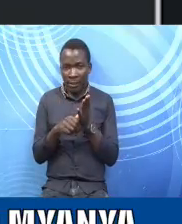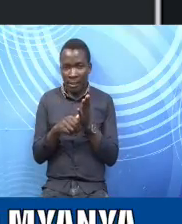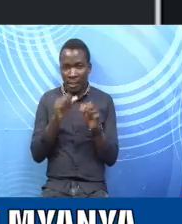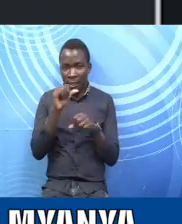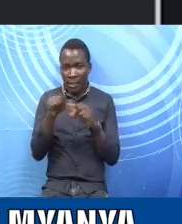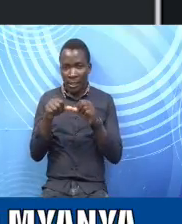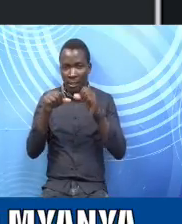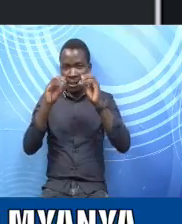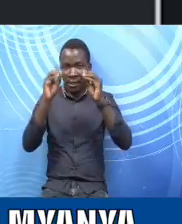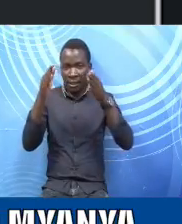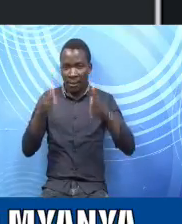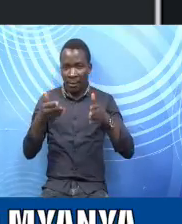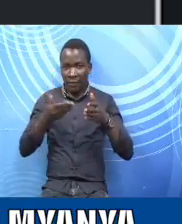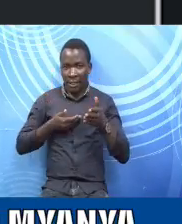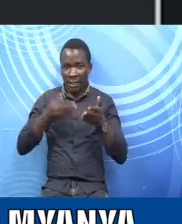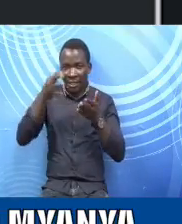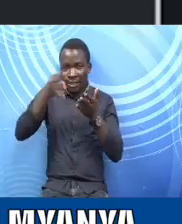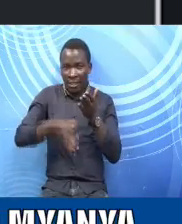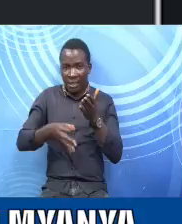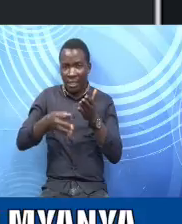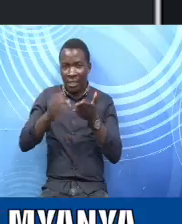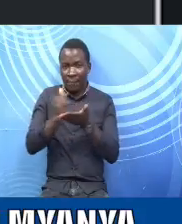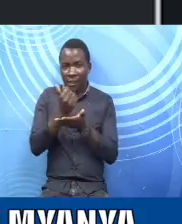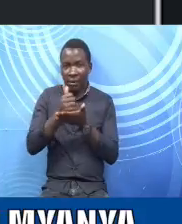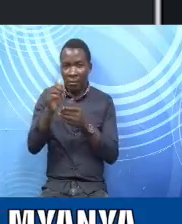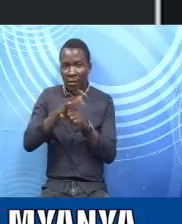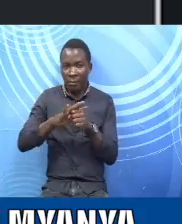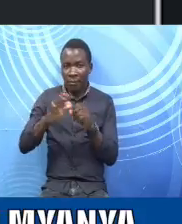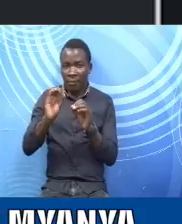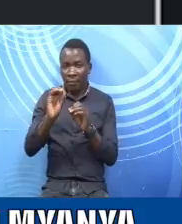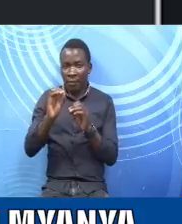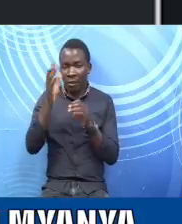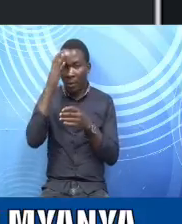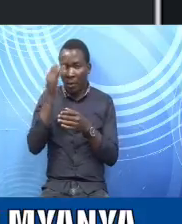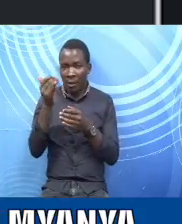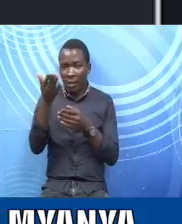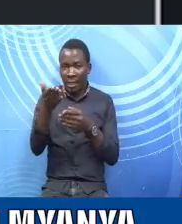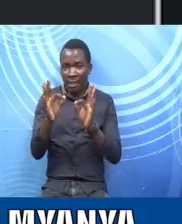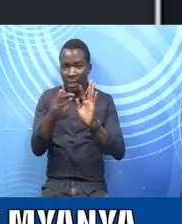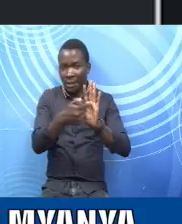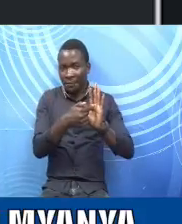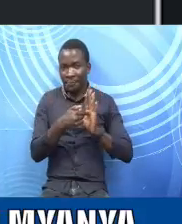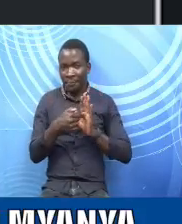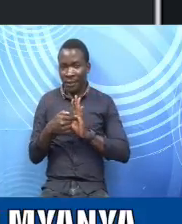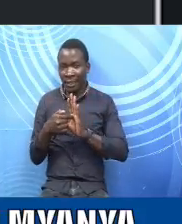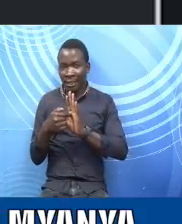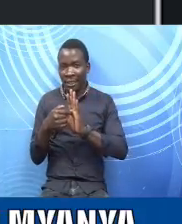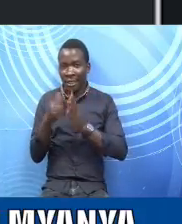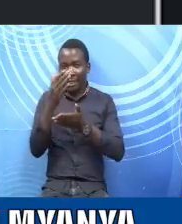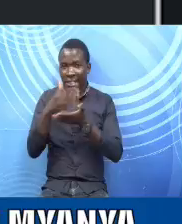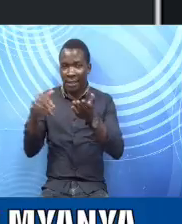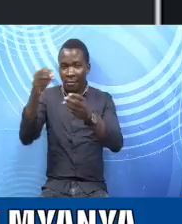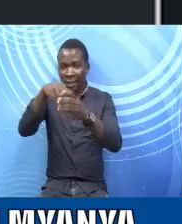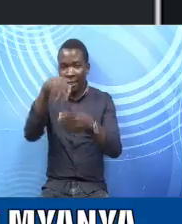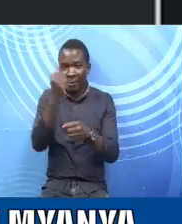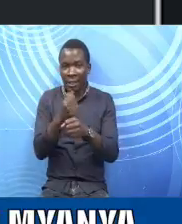cy'abarimu bafite dosiye zituze cyangwa ibyangombwa kuko hari icyagaragaye cy'abarimu bashyizwe mu